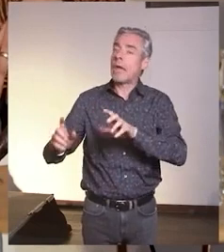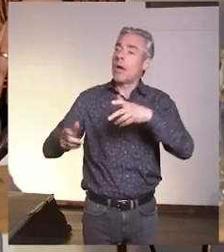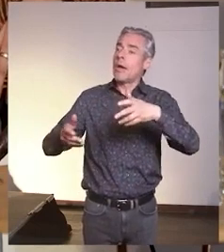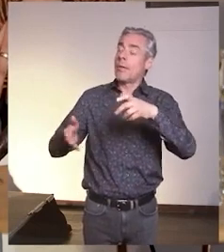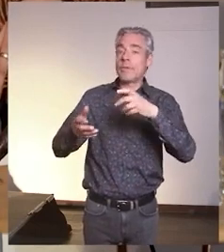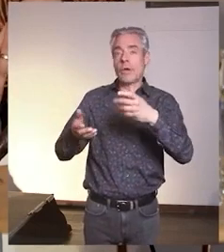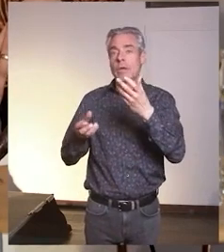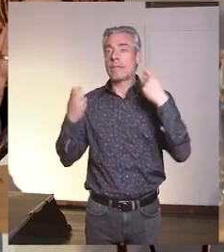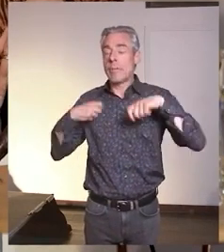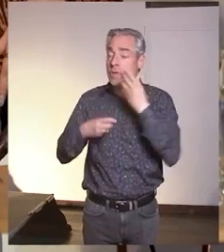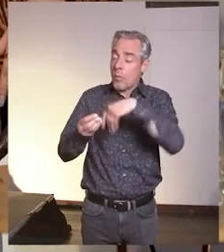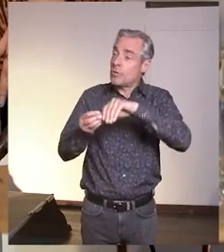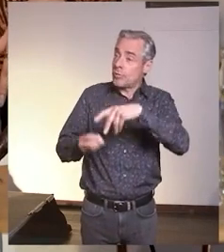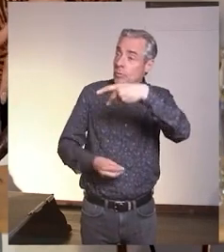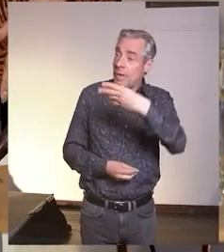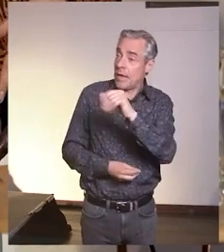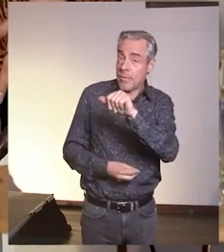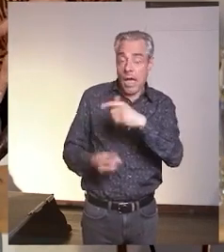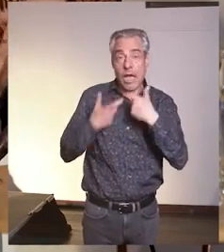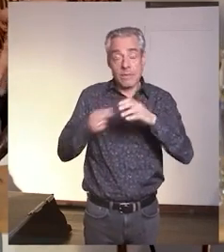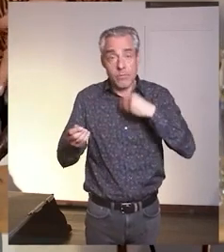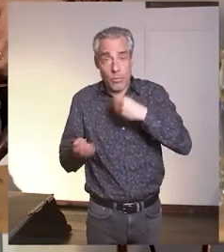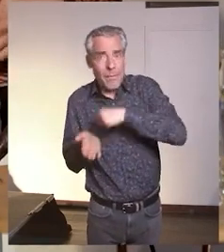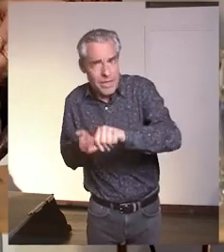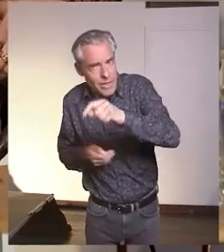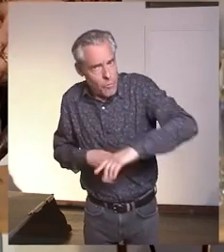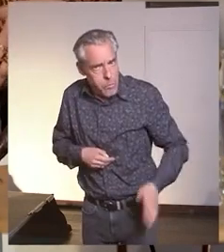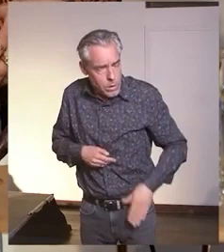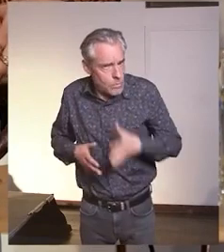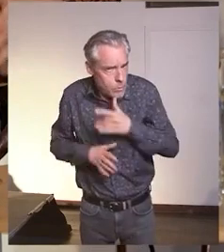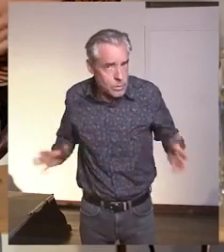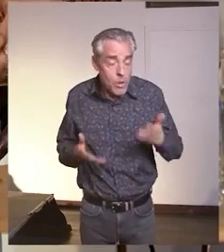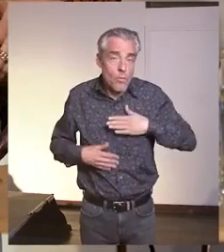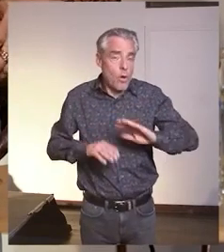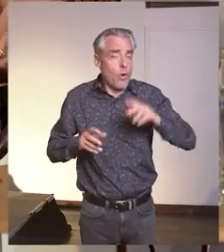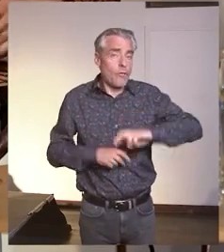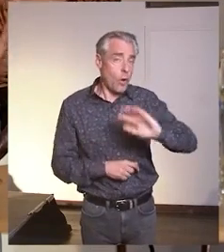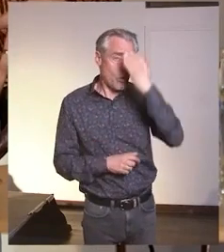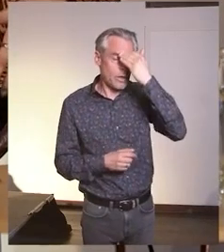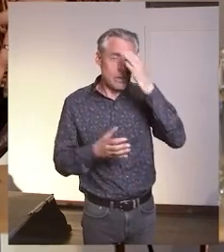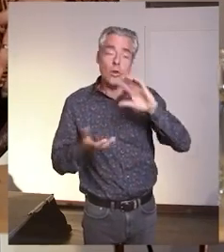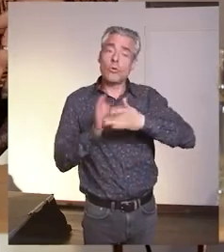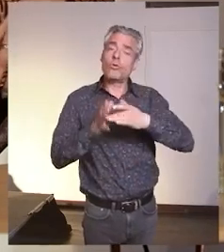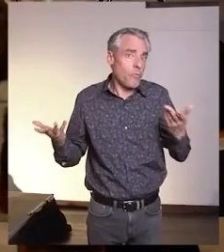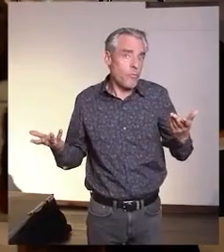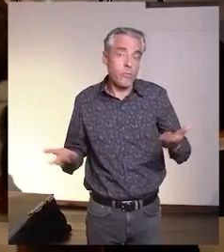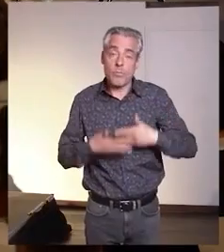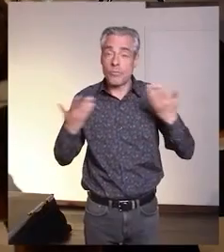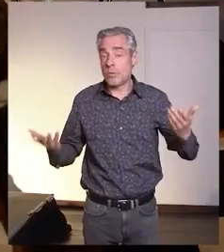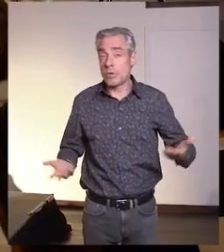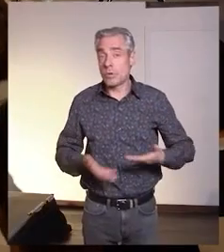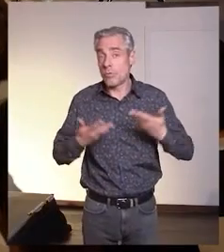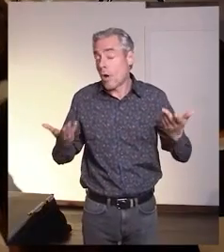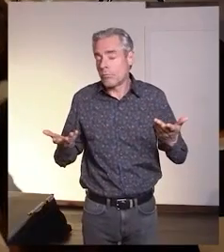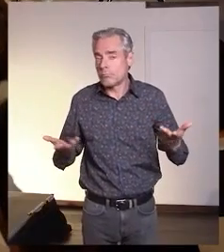avoir accès à cette PMA. Donc, elle ne nous convient pas du tout. Nous, on est pour la reconnaissance des liens de filiation, de toutes les parentalités. Voilà,